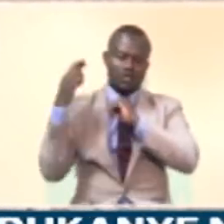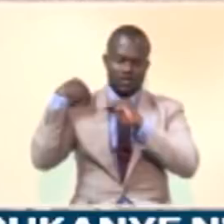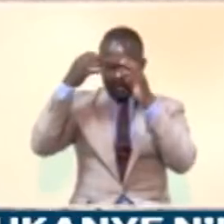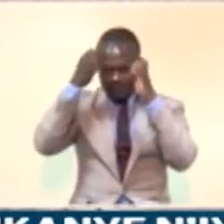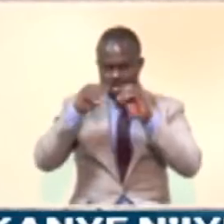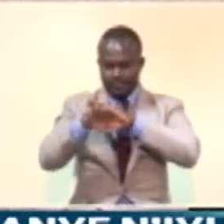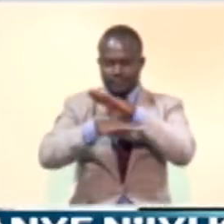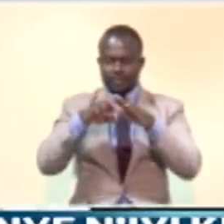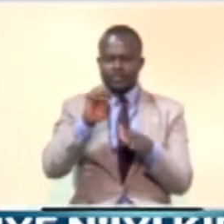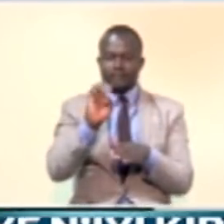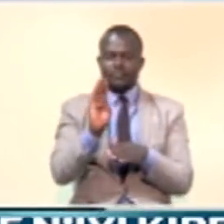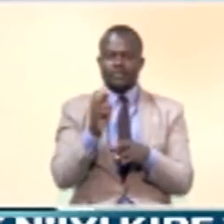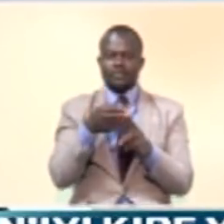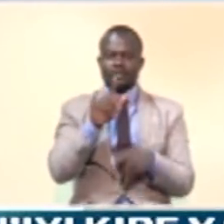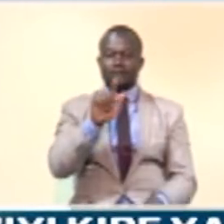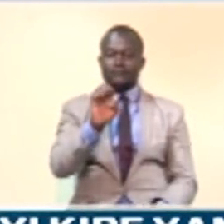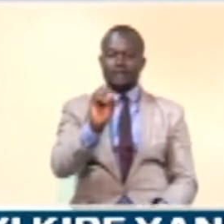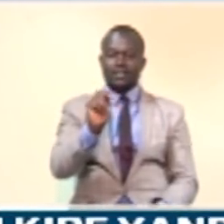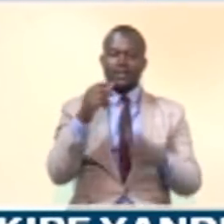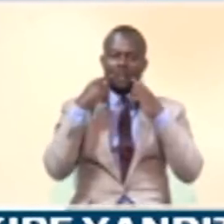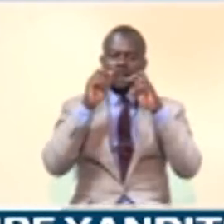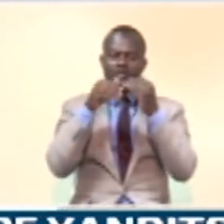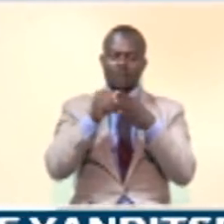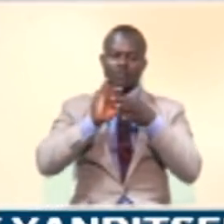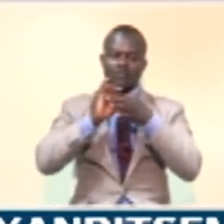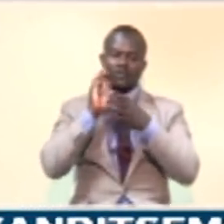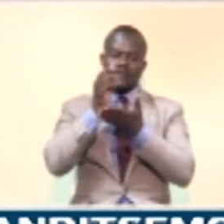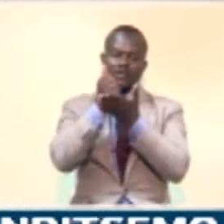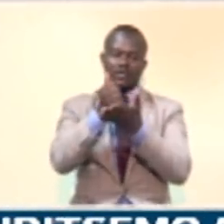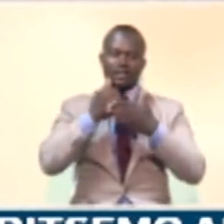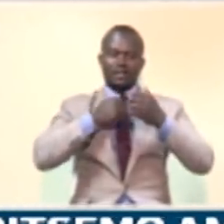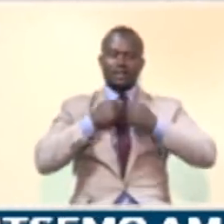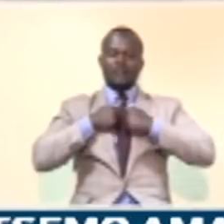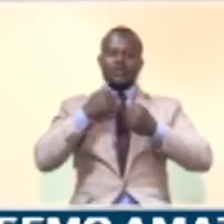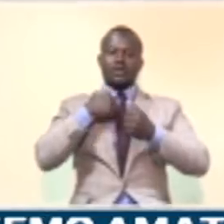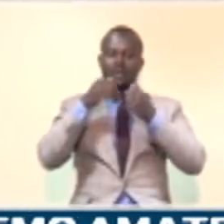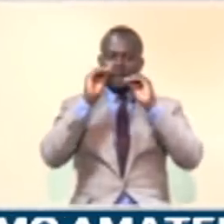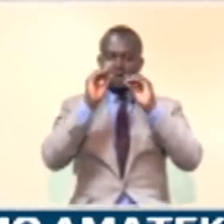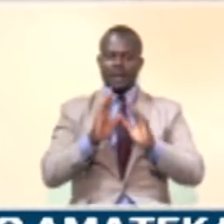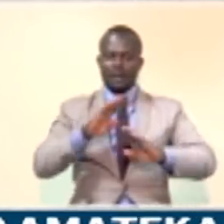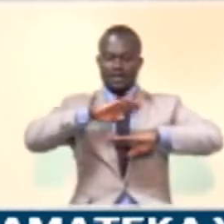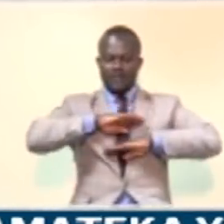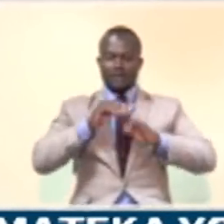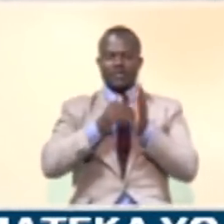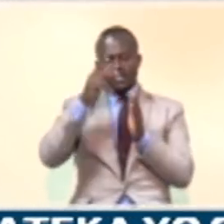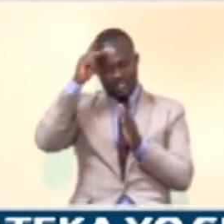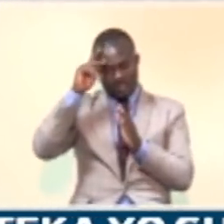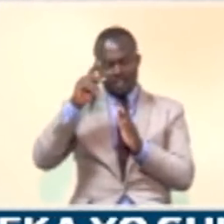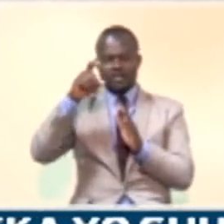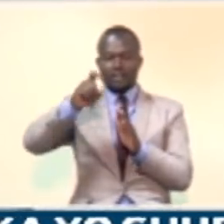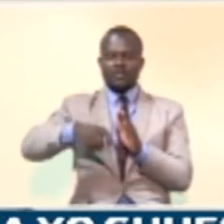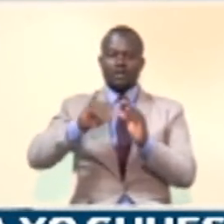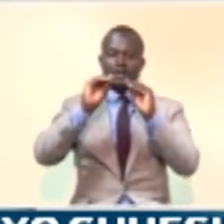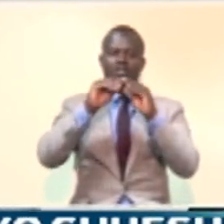uburezi bw'ibanze REB wa Mugenzi avuga ko ubufatanye buzafasha u Rwanda kugira abarimu bahagije kandi bafite ubumenyi bukenewe mu kwigisha